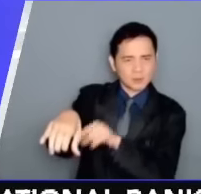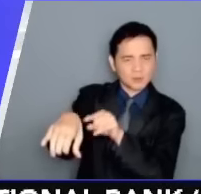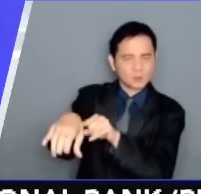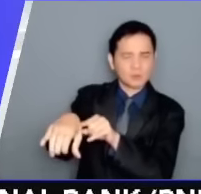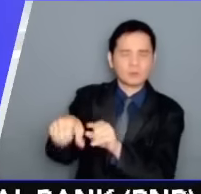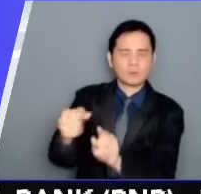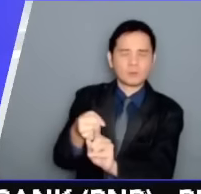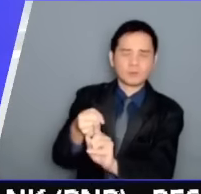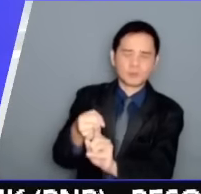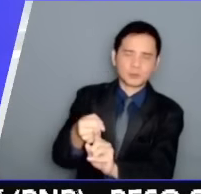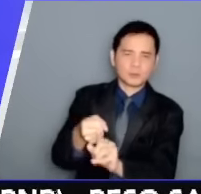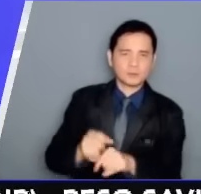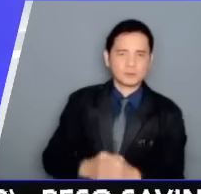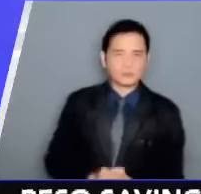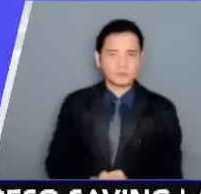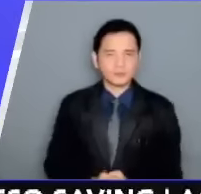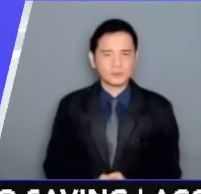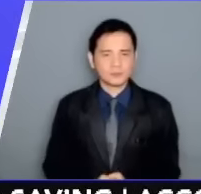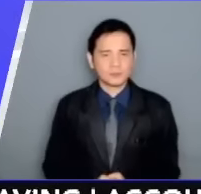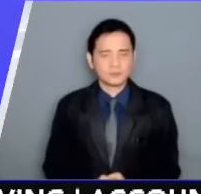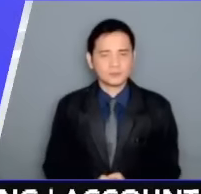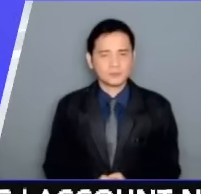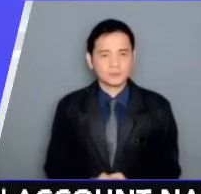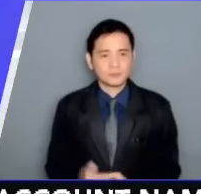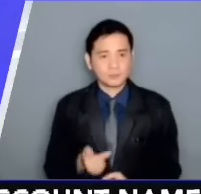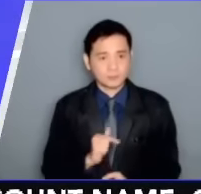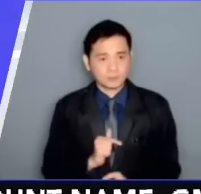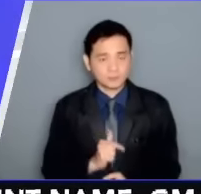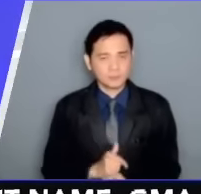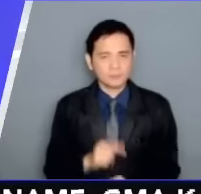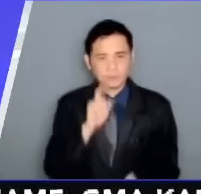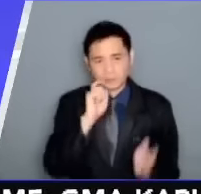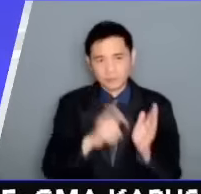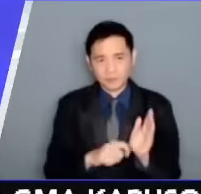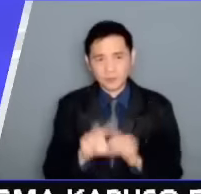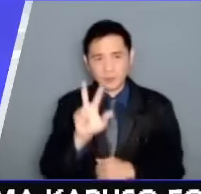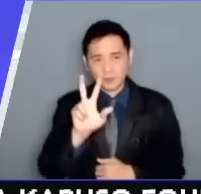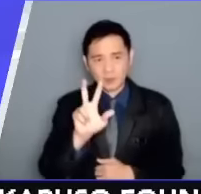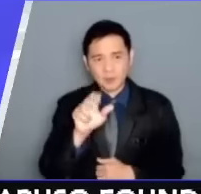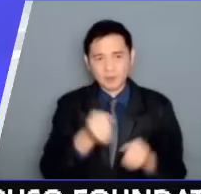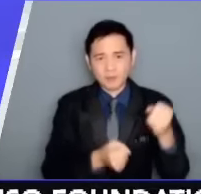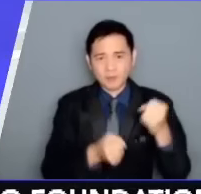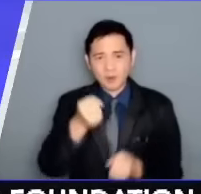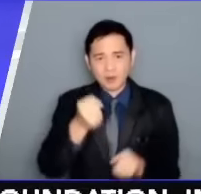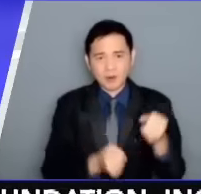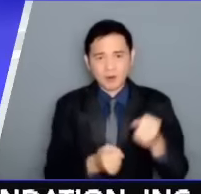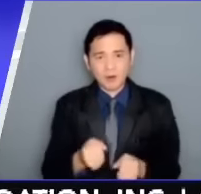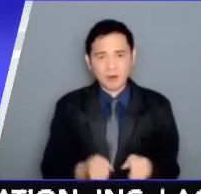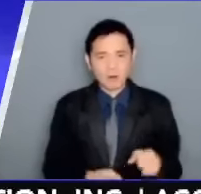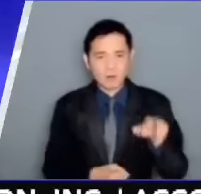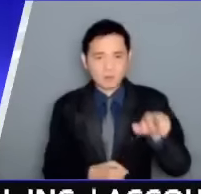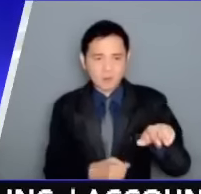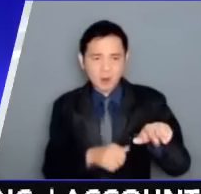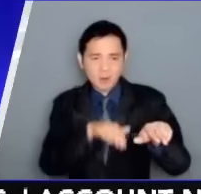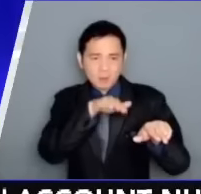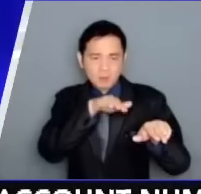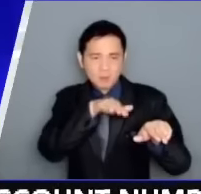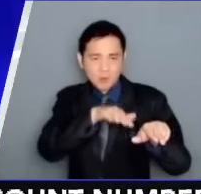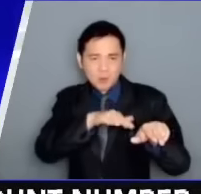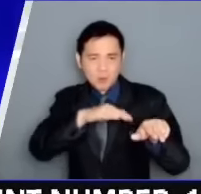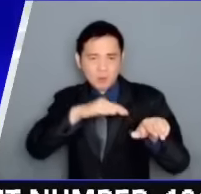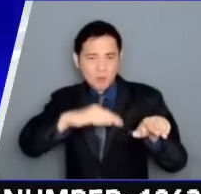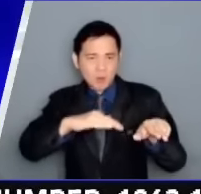Barangay samantala Ivan ito nakikita niyo ito yung tatlong sasakyan na nabanggit natin sa report ito'y maliit lamang na na detalye